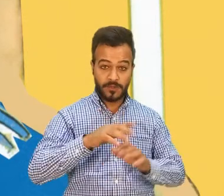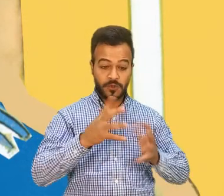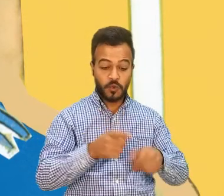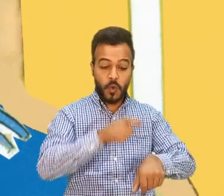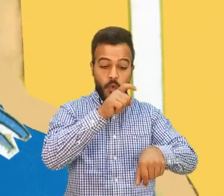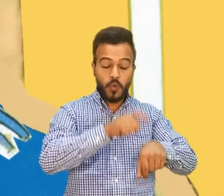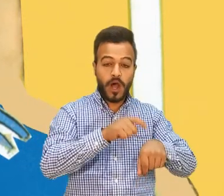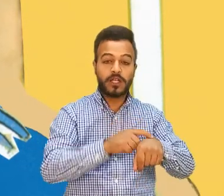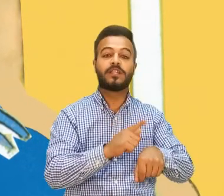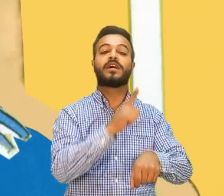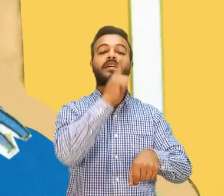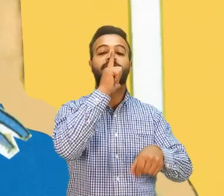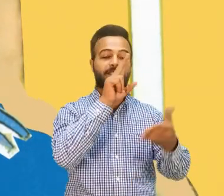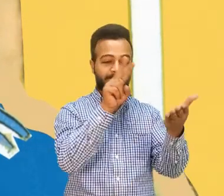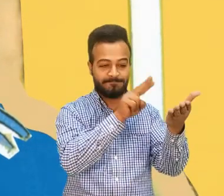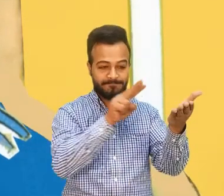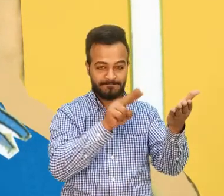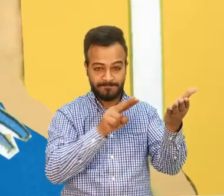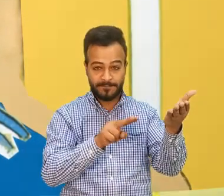جاء وقت القصة.